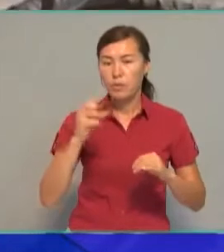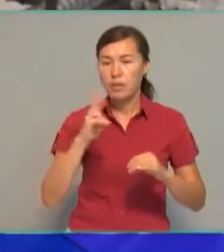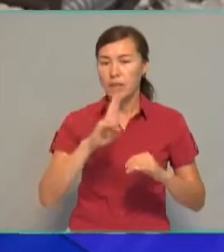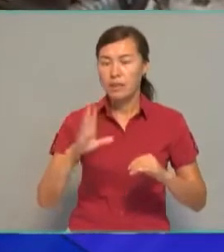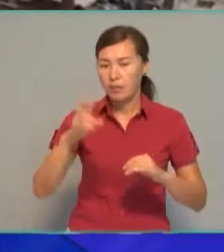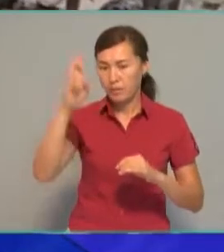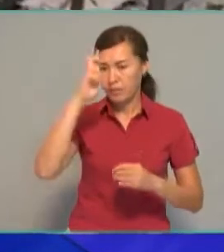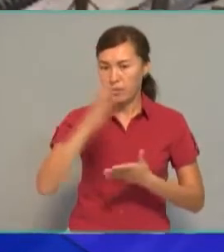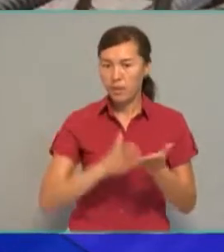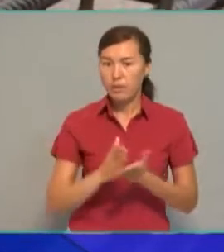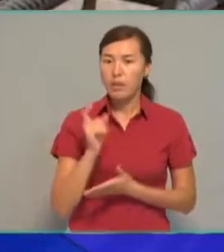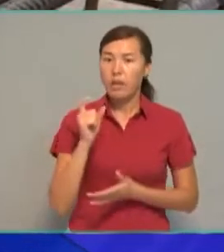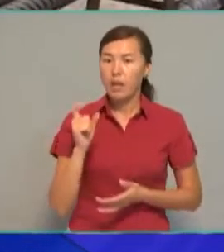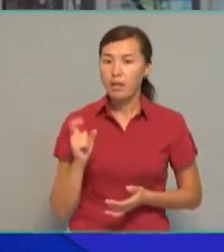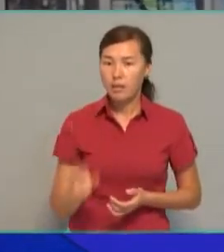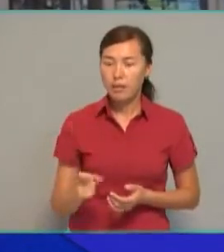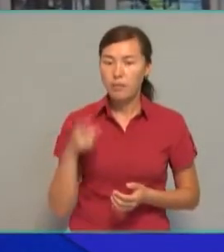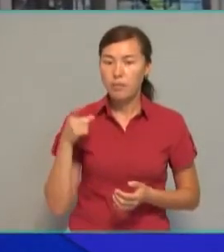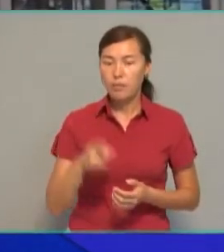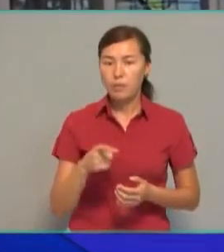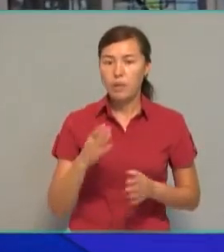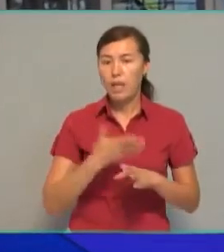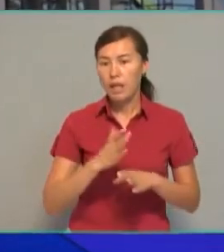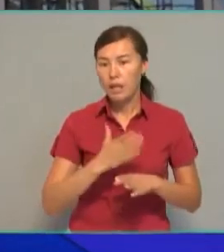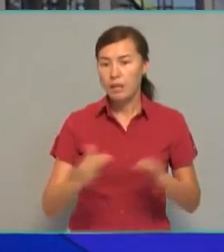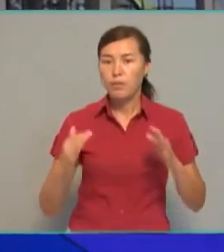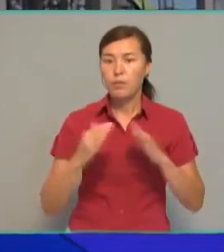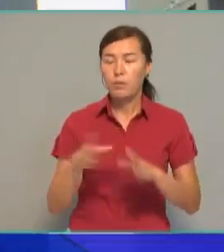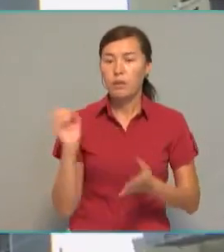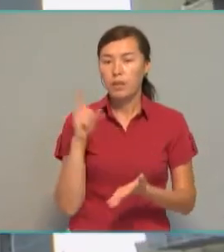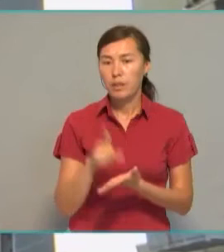пәтер, мемлекеттік қызметкерлерге 1000-нан астам кредиттік тұрғын